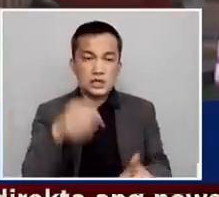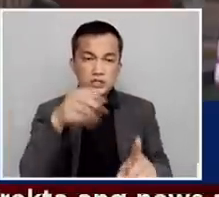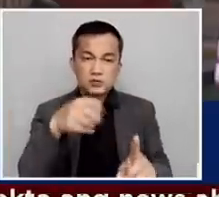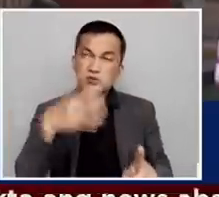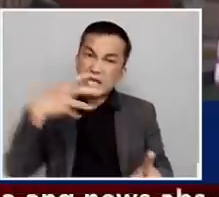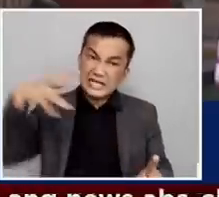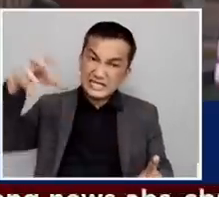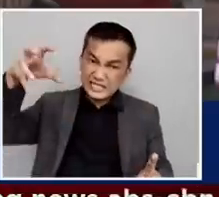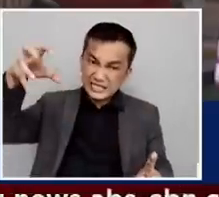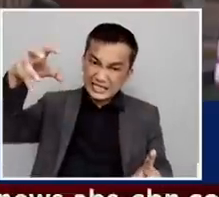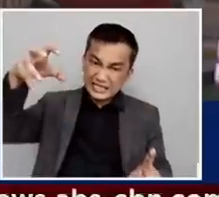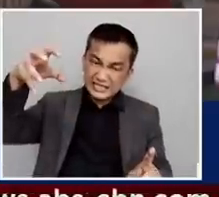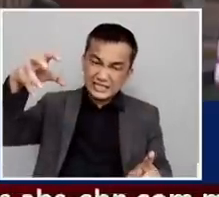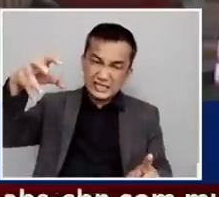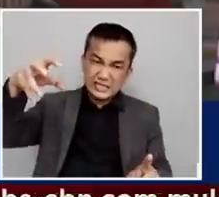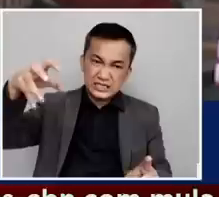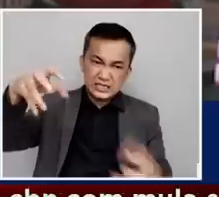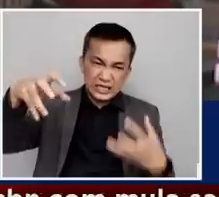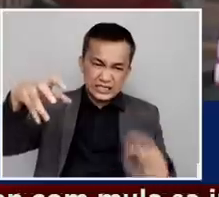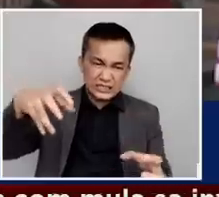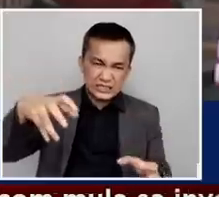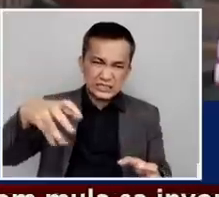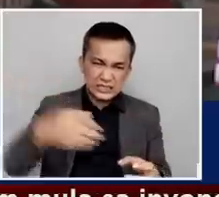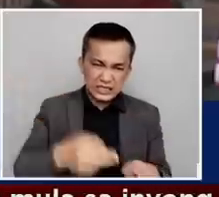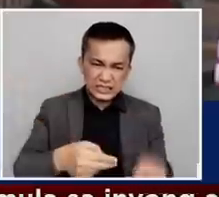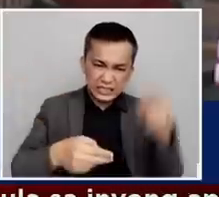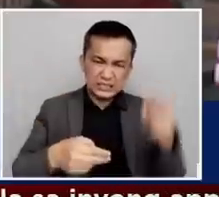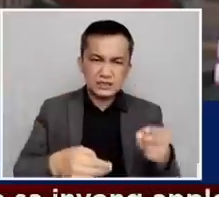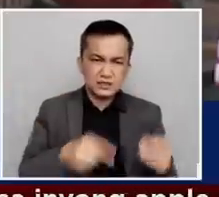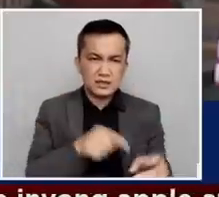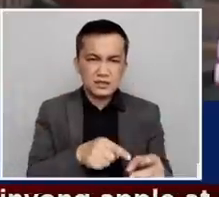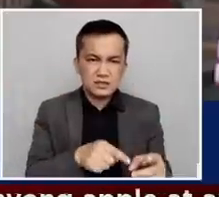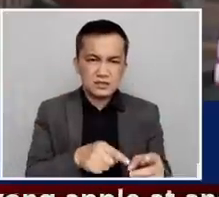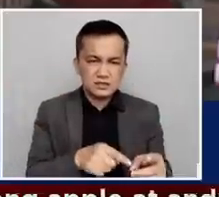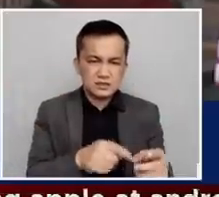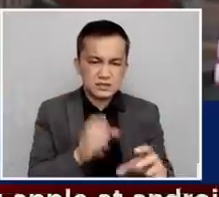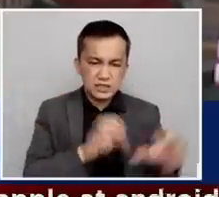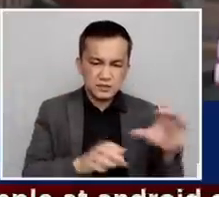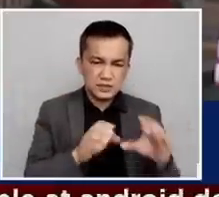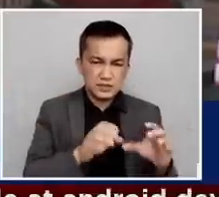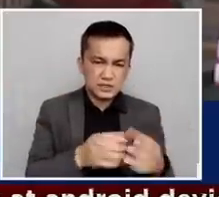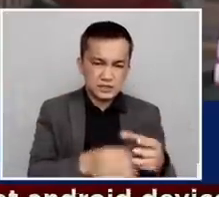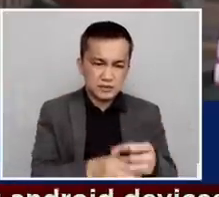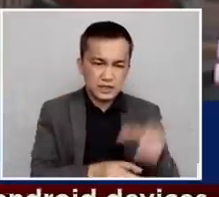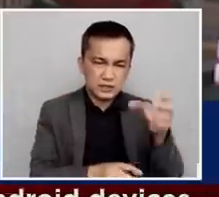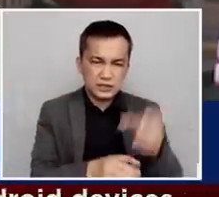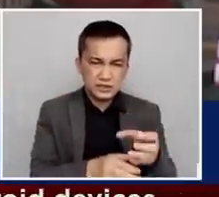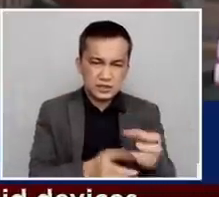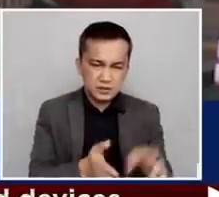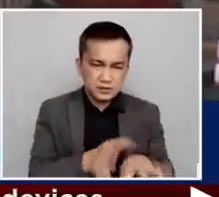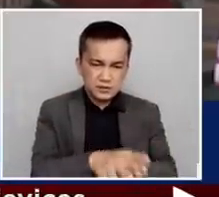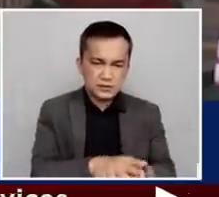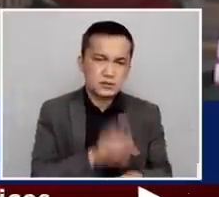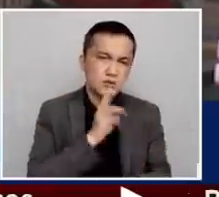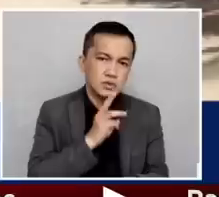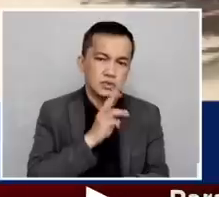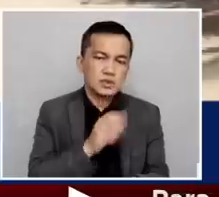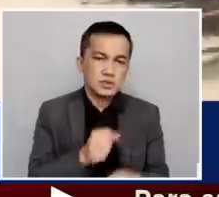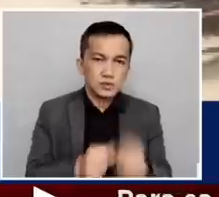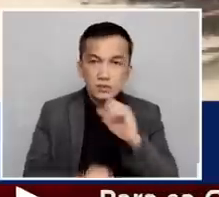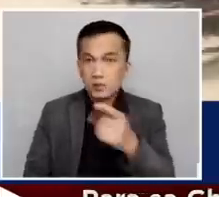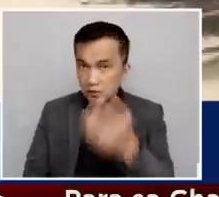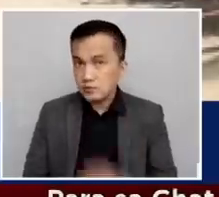Or sabi natin, ang taas na ng heat niya, no? Pwede kasing yung mga chemicals from the bottle, pwede mag-mix kasi dun sa water na pwede mong